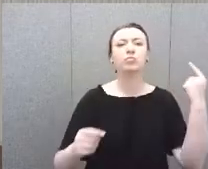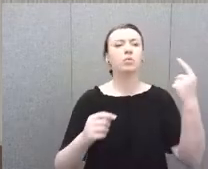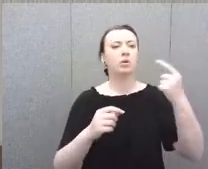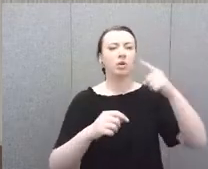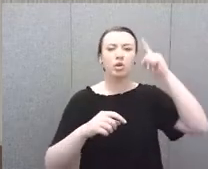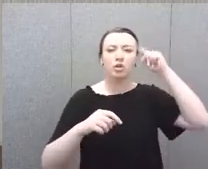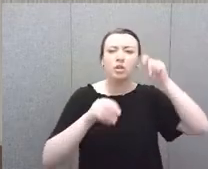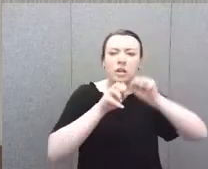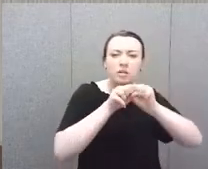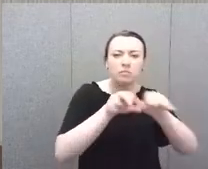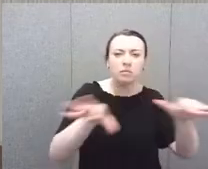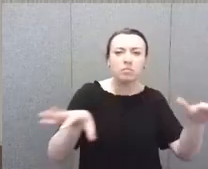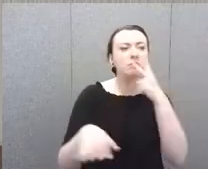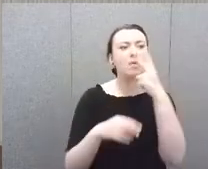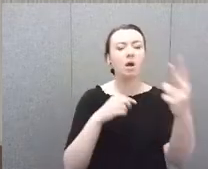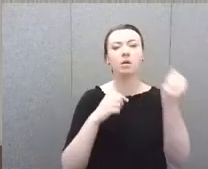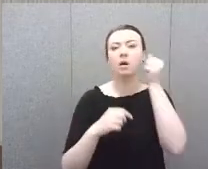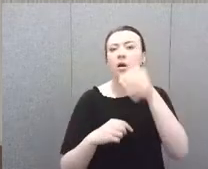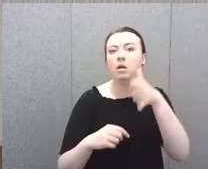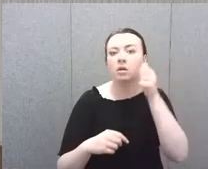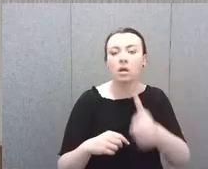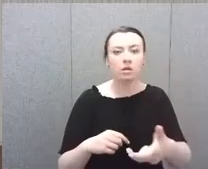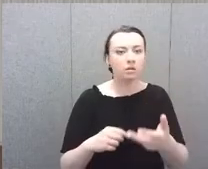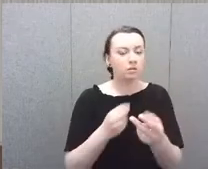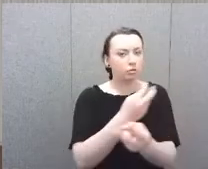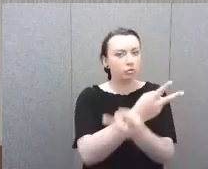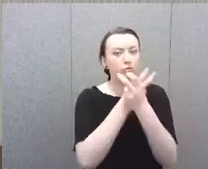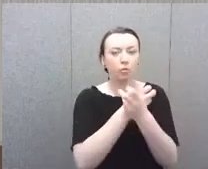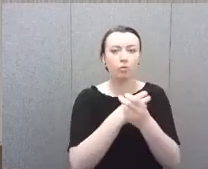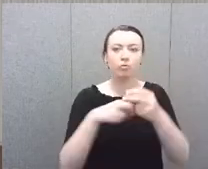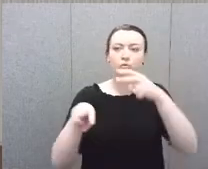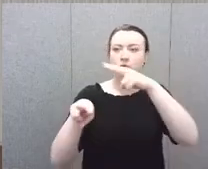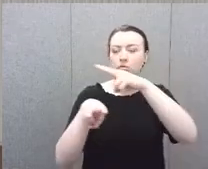В средствах массовой информации мы ежедневно видим